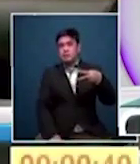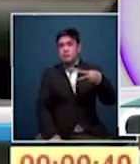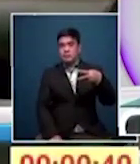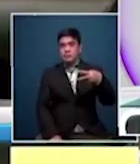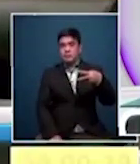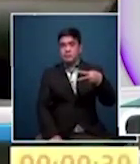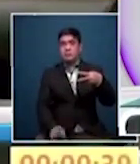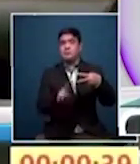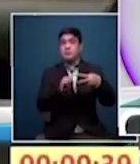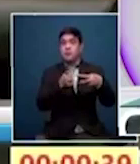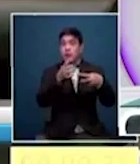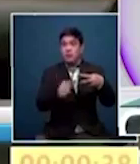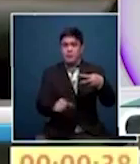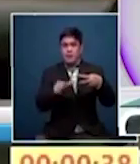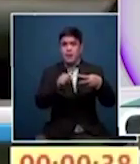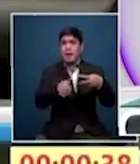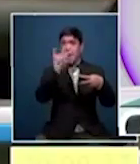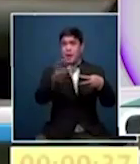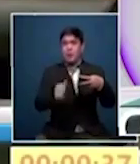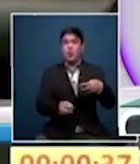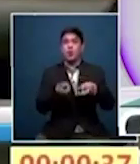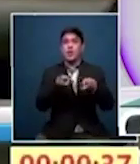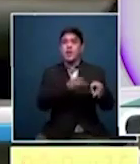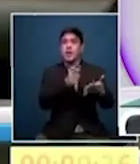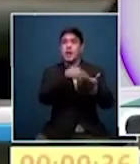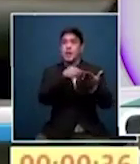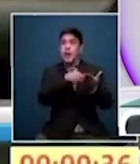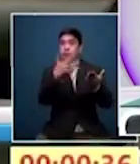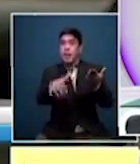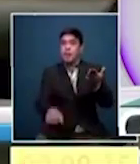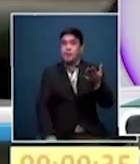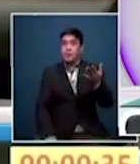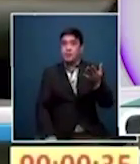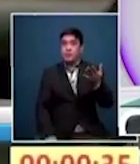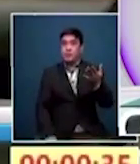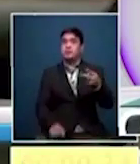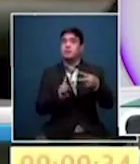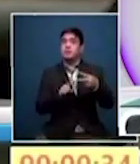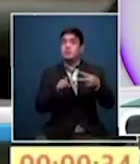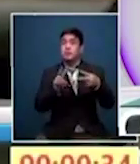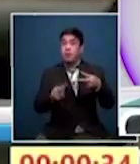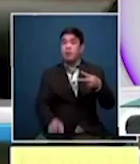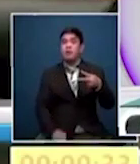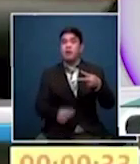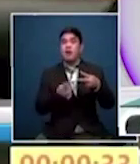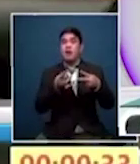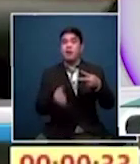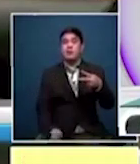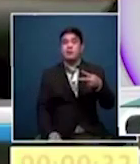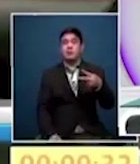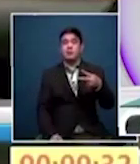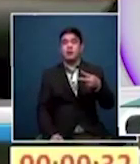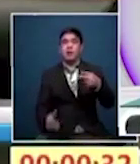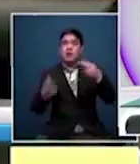ลูกพักในข้อคุณก็เหมือน AI นั่นแหละนะคุณก็สั่งได้คุณก็กดปุ่มได้นี ่ นะสส10สมัยเนี่ยยังไม่